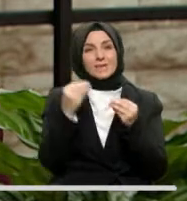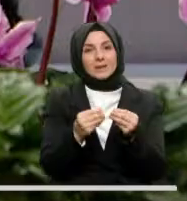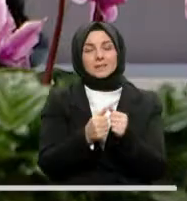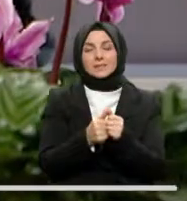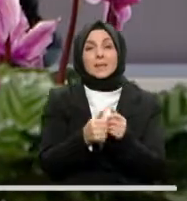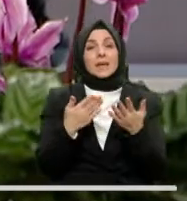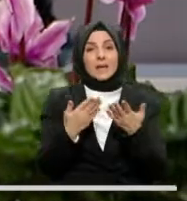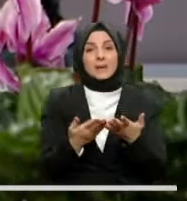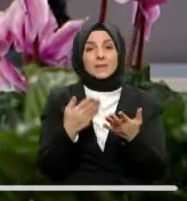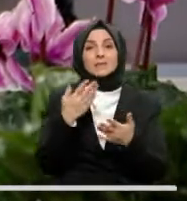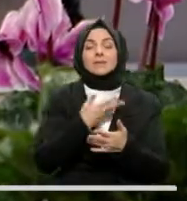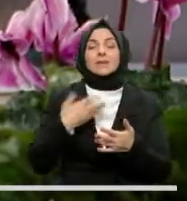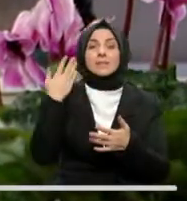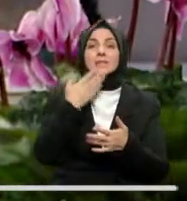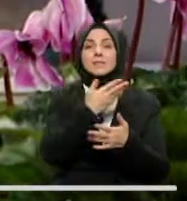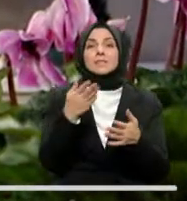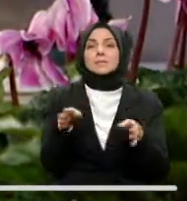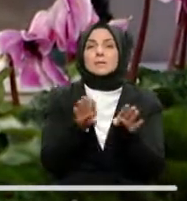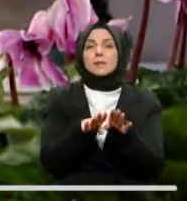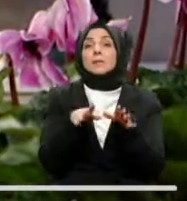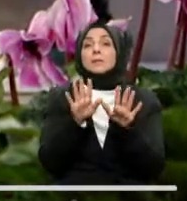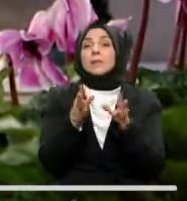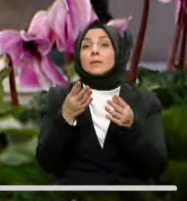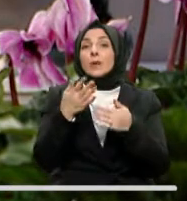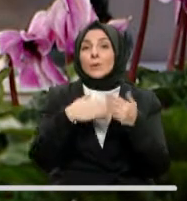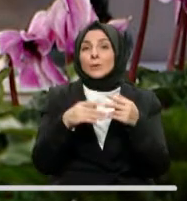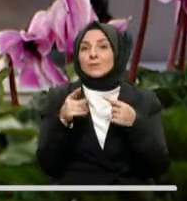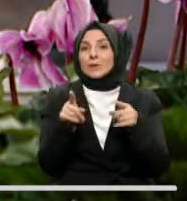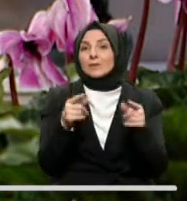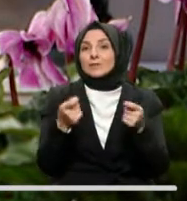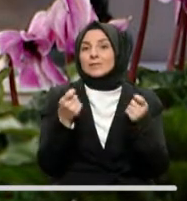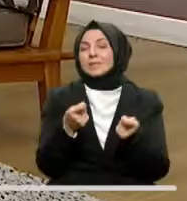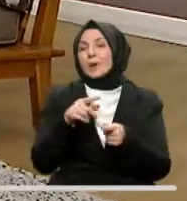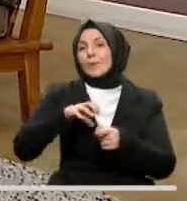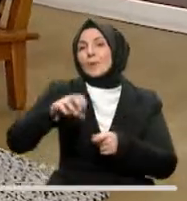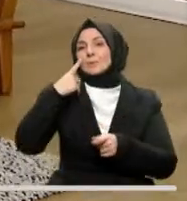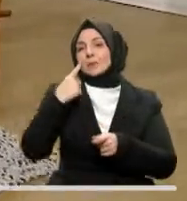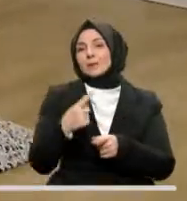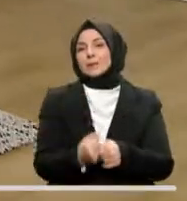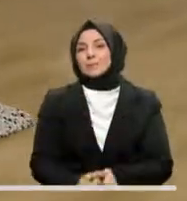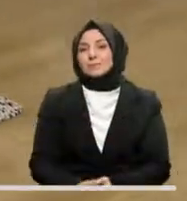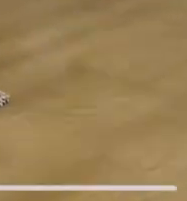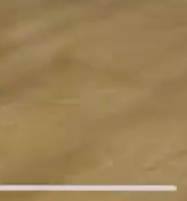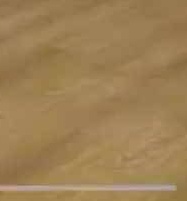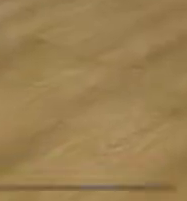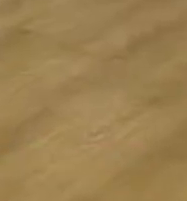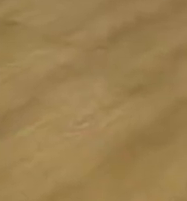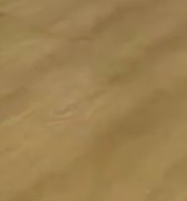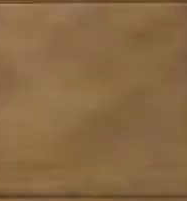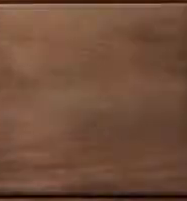ederim Evet sevgili seyirciler kapatmadan önce hemen de gidelim muhtelif işler kaşımıza görelim mu